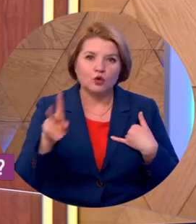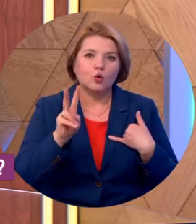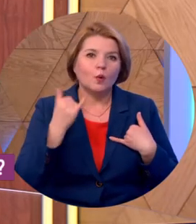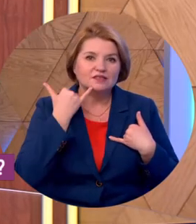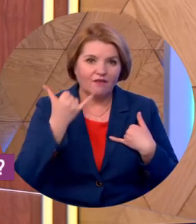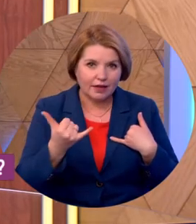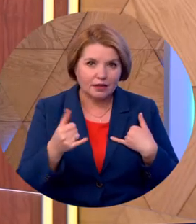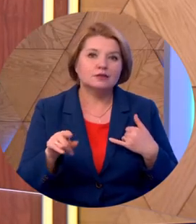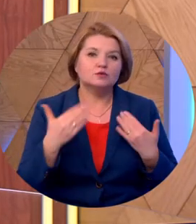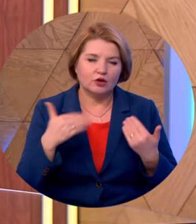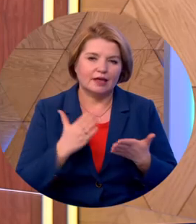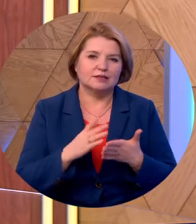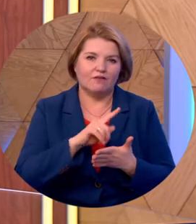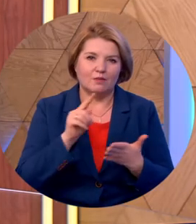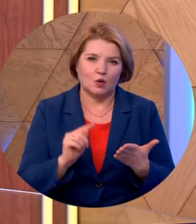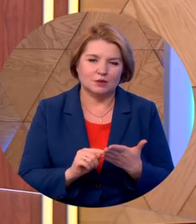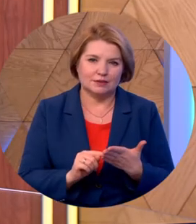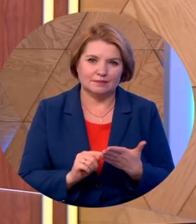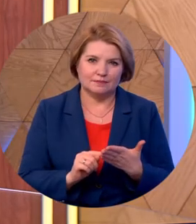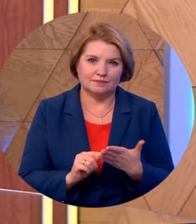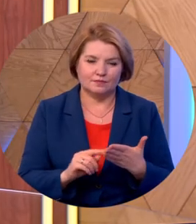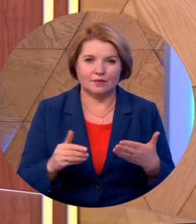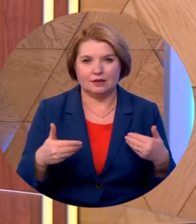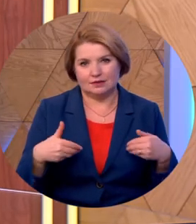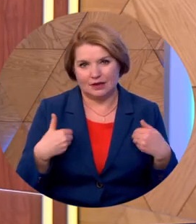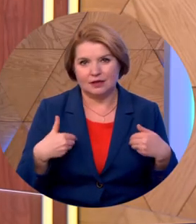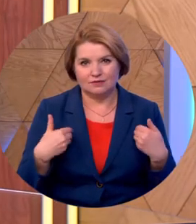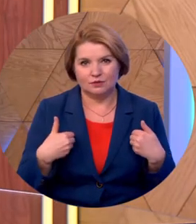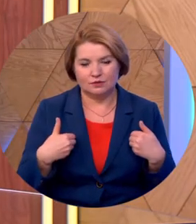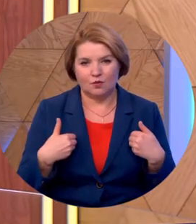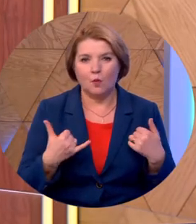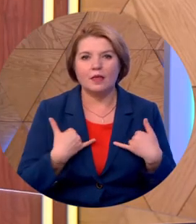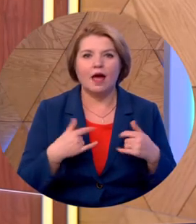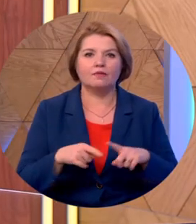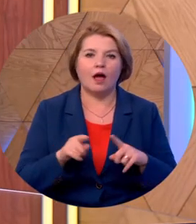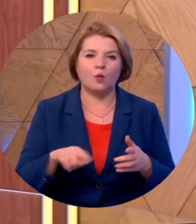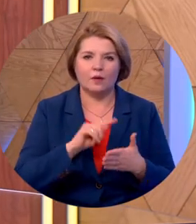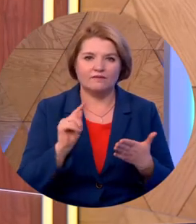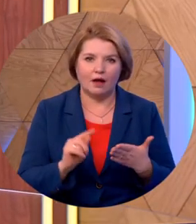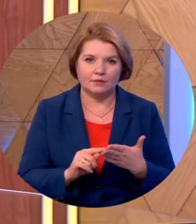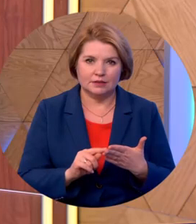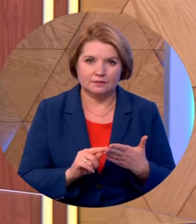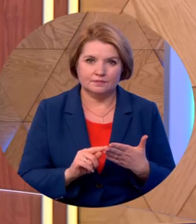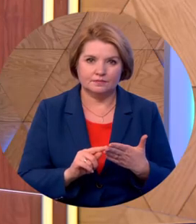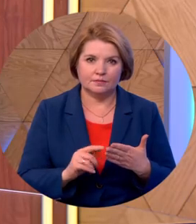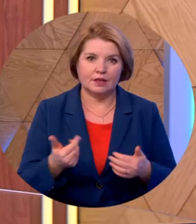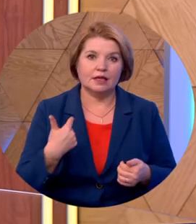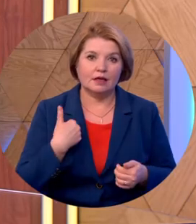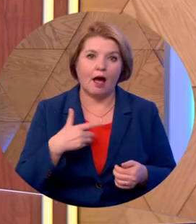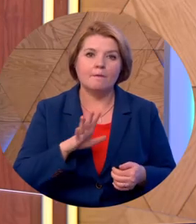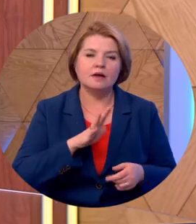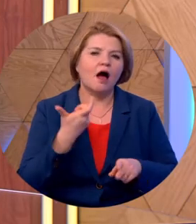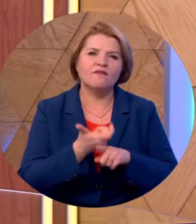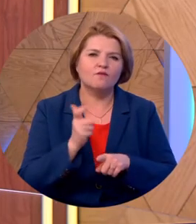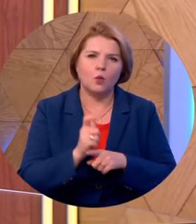8572 здравствуйте Доброе утро У меня такой вопрос значит сразу хочу предупредить что я была в очень хорошей